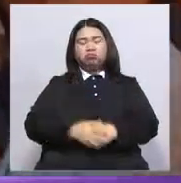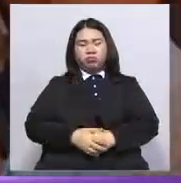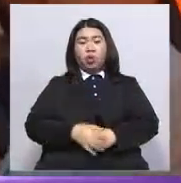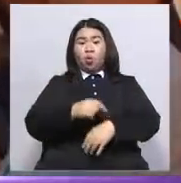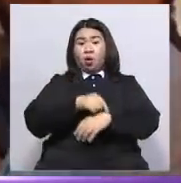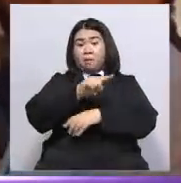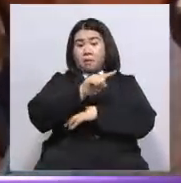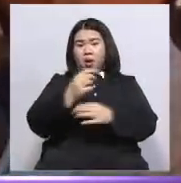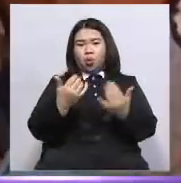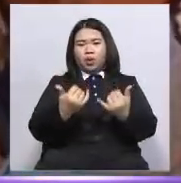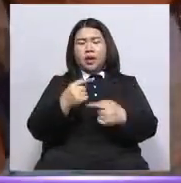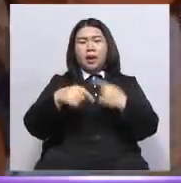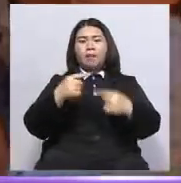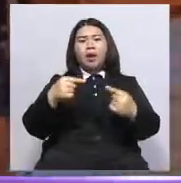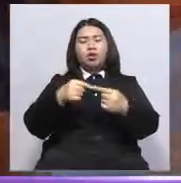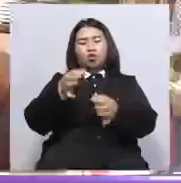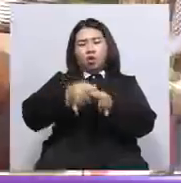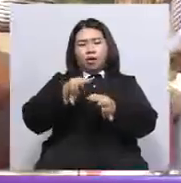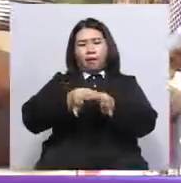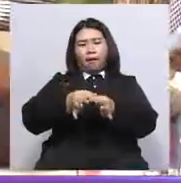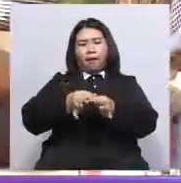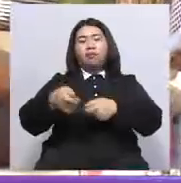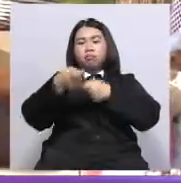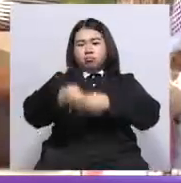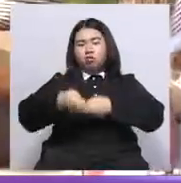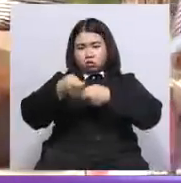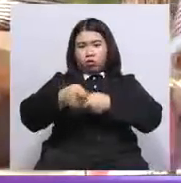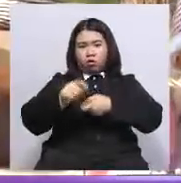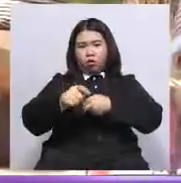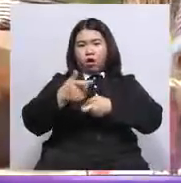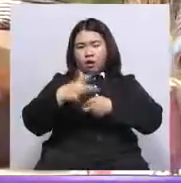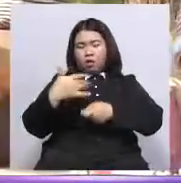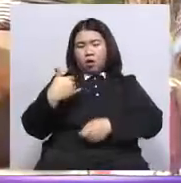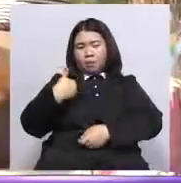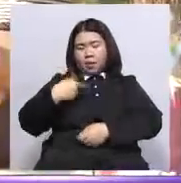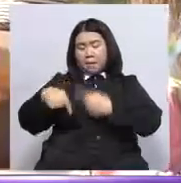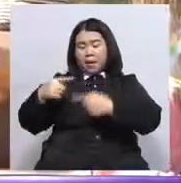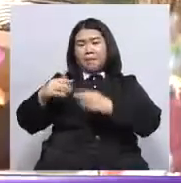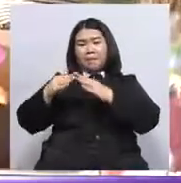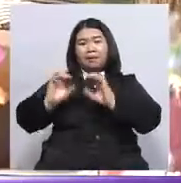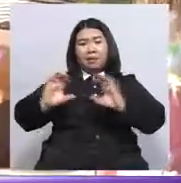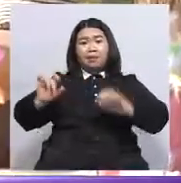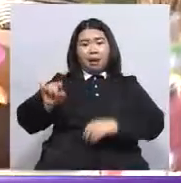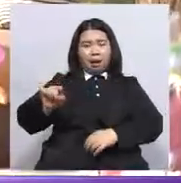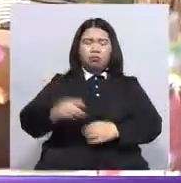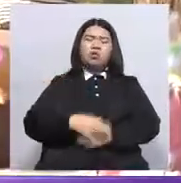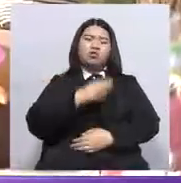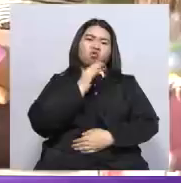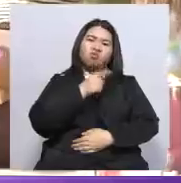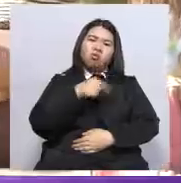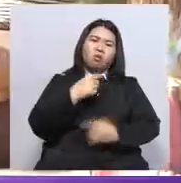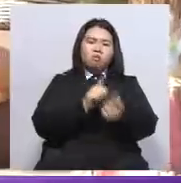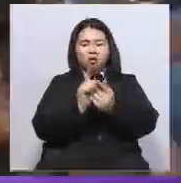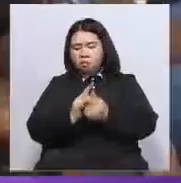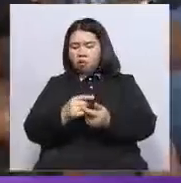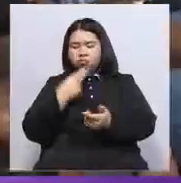ช่วงบ่ายเนี่ยจะไปที่ธนาคารธ.ก.ส.ค่ะนอกจากนั้นก็จะเดินทางไปที่ทำเนียบรัฐบาลหากยังไม่มีใครม